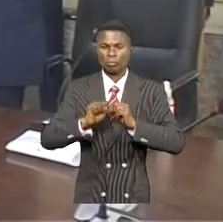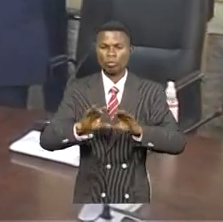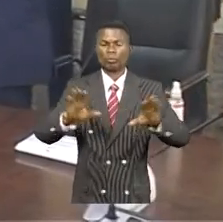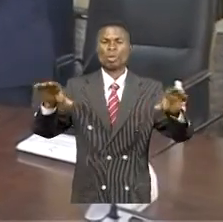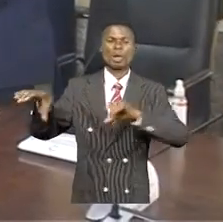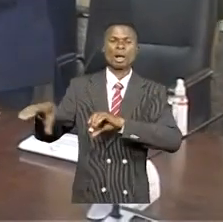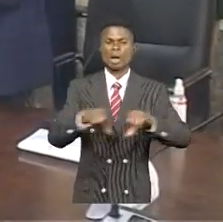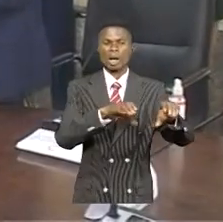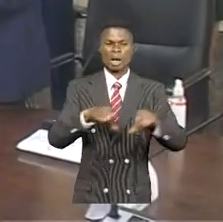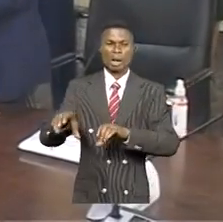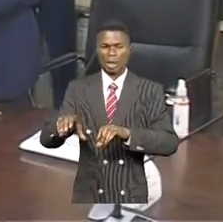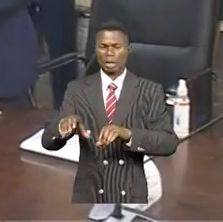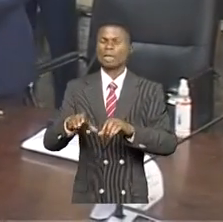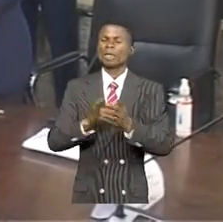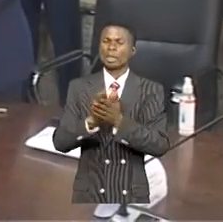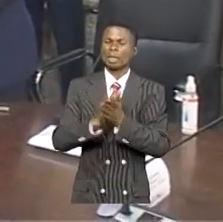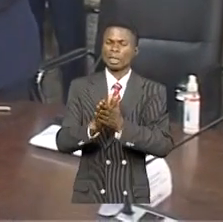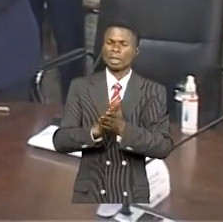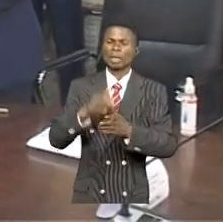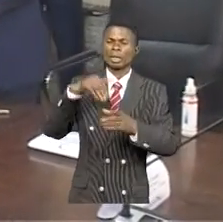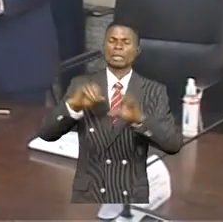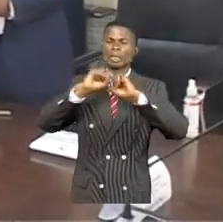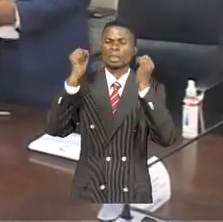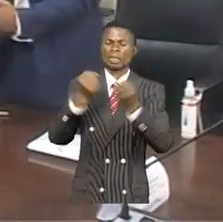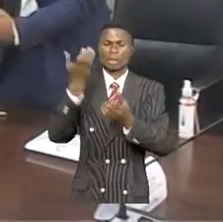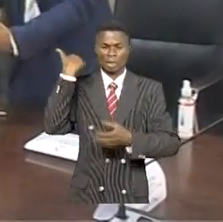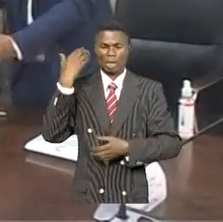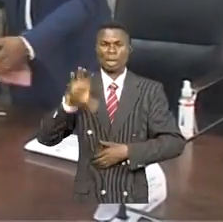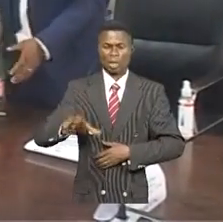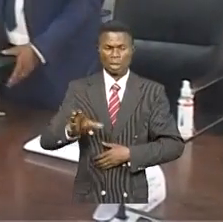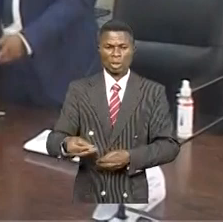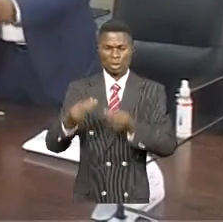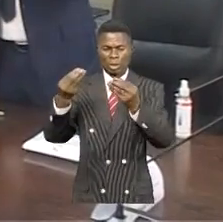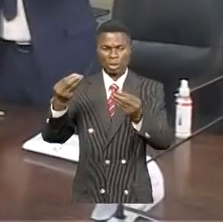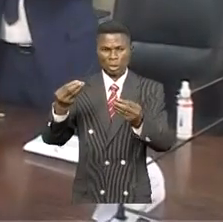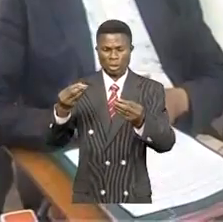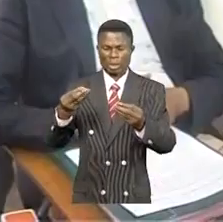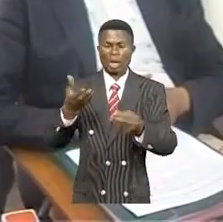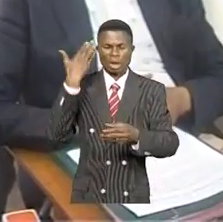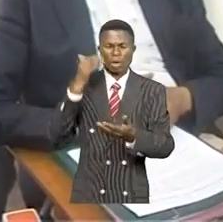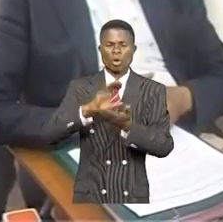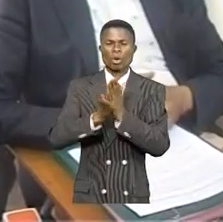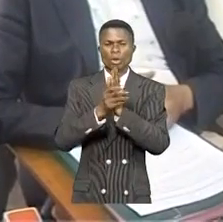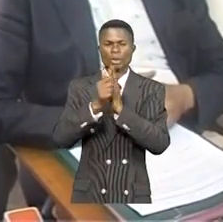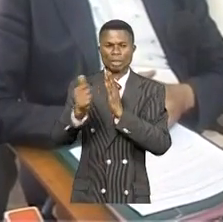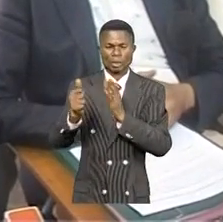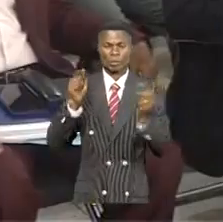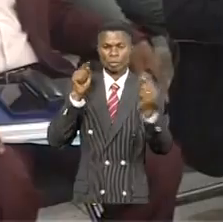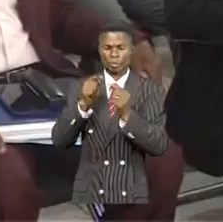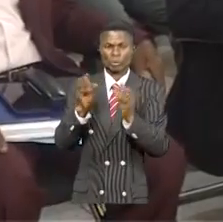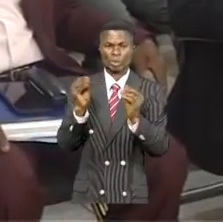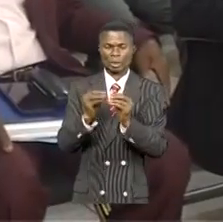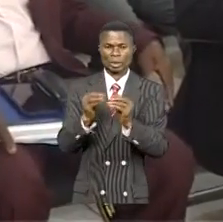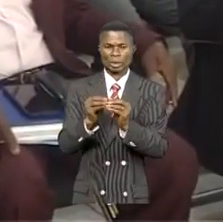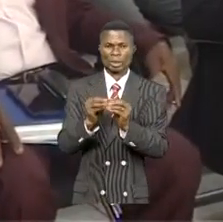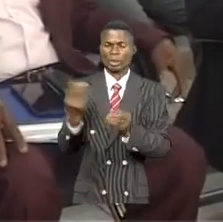des activités et efforts consentis par cette entreprise pour offrir in fine une eau de qualité. Motif de satisfaction pour les